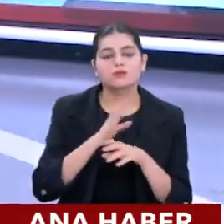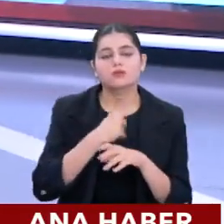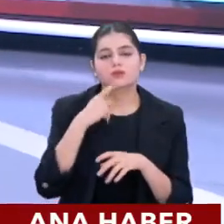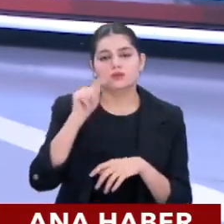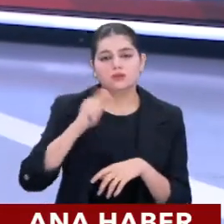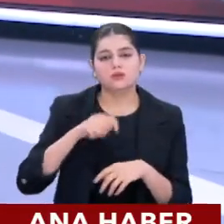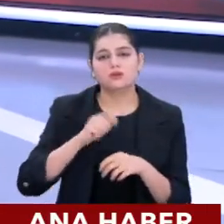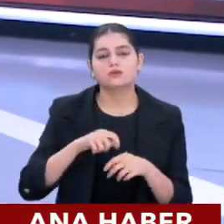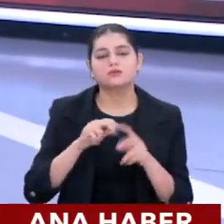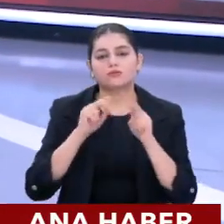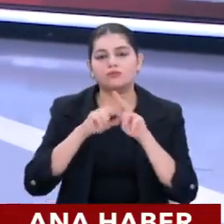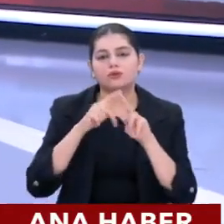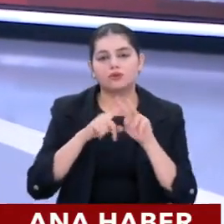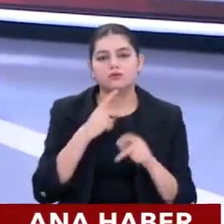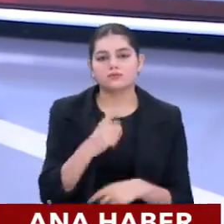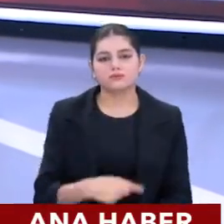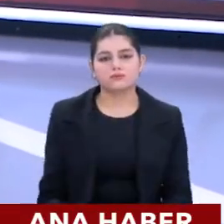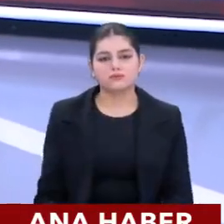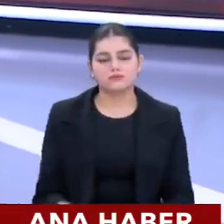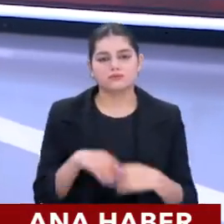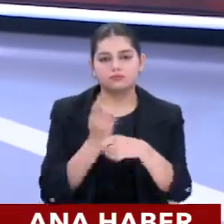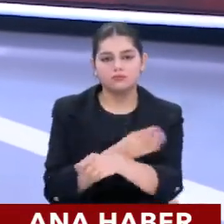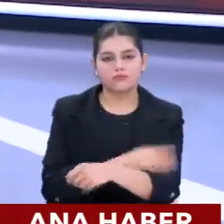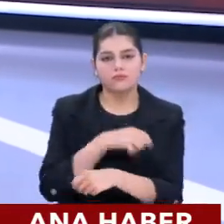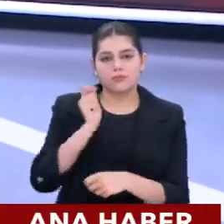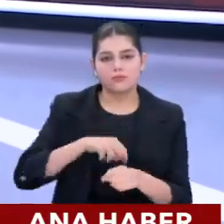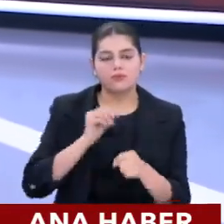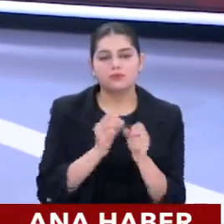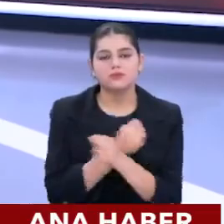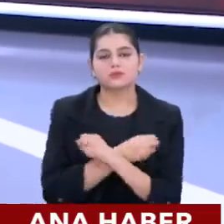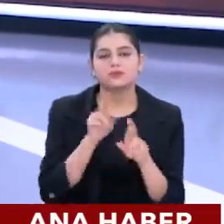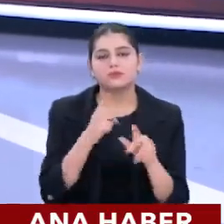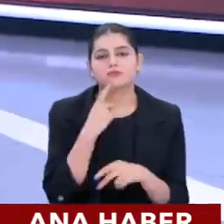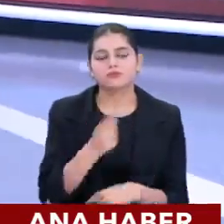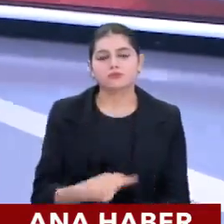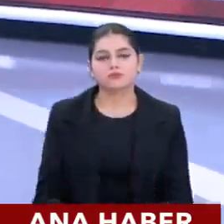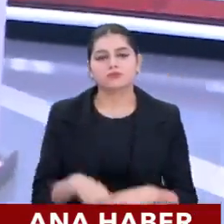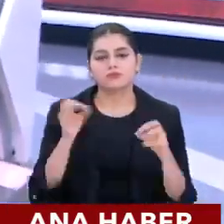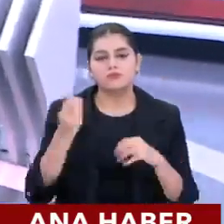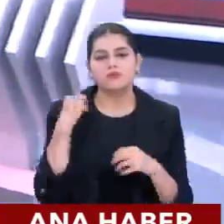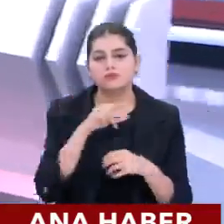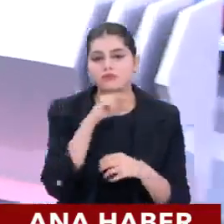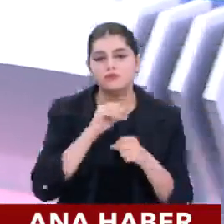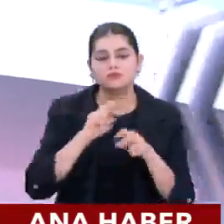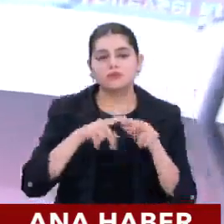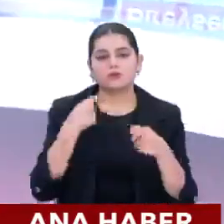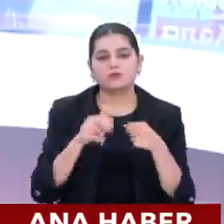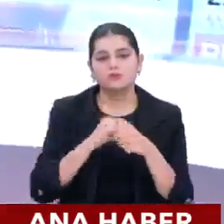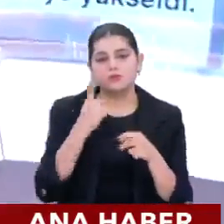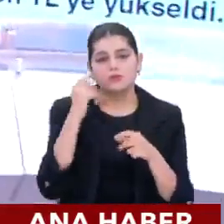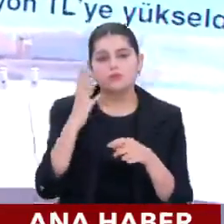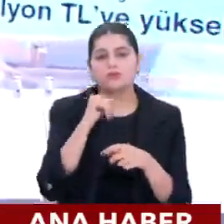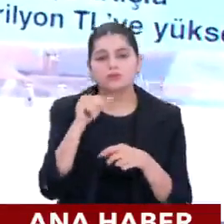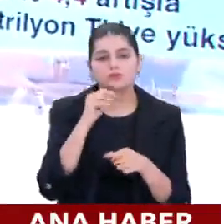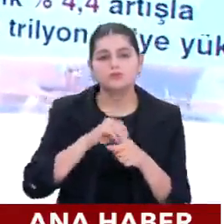kartı Bak aslında evet vatandaş kredi kartına sarılmış durumda şimdi yeni rekor Merkez Bankası'na göre